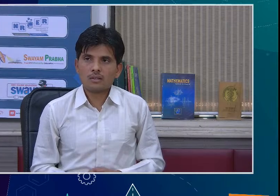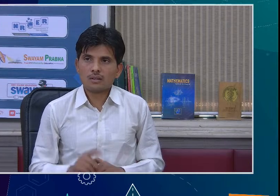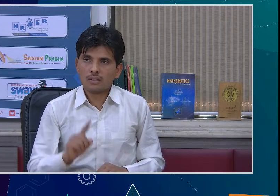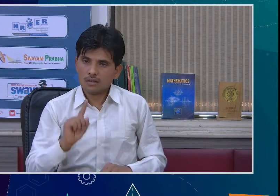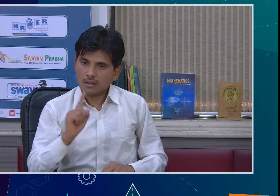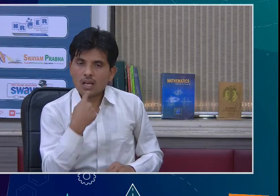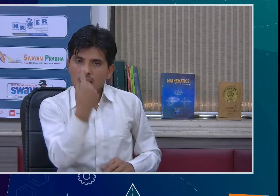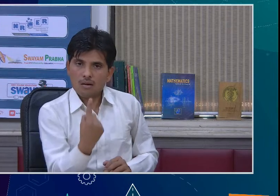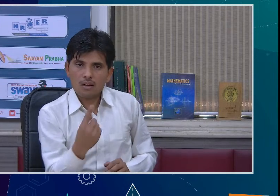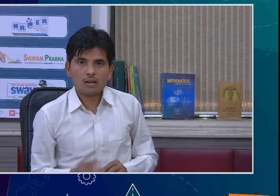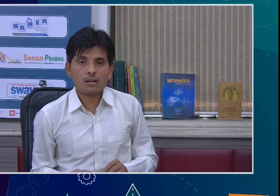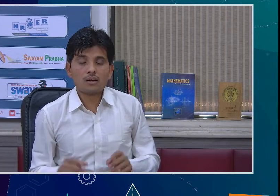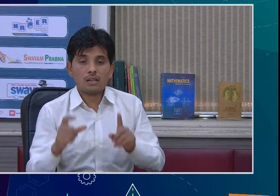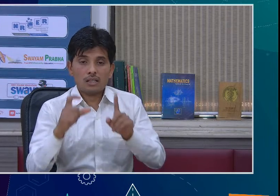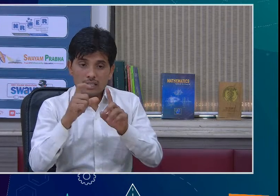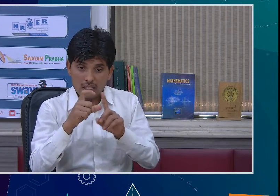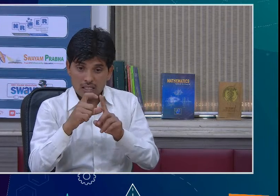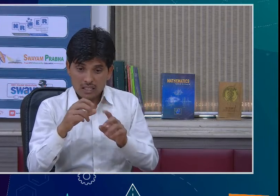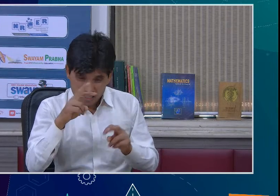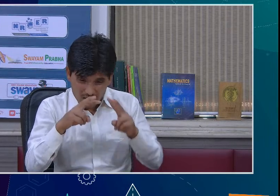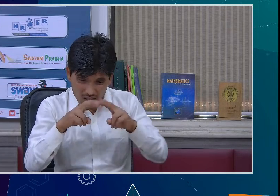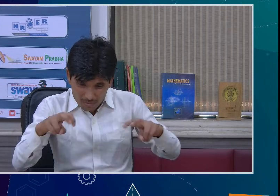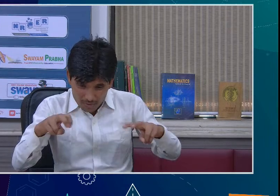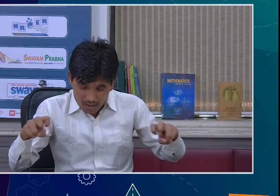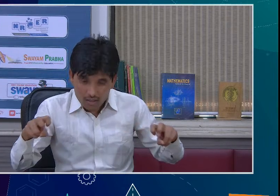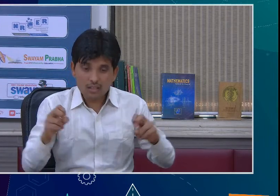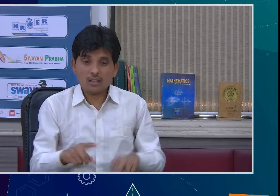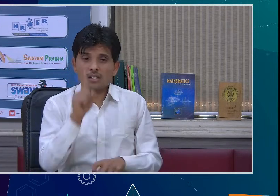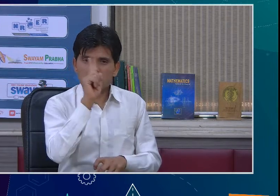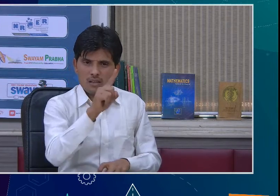Pluto was actually discovered in the year